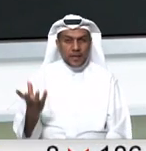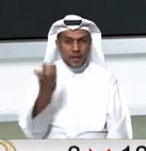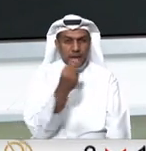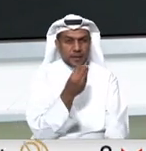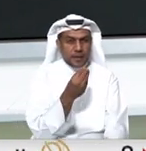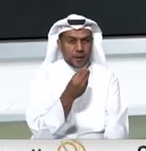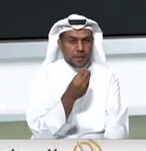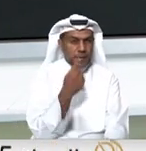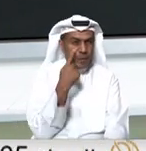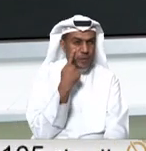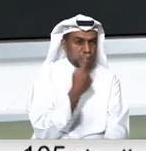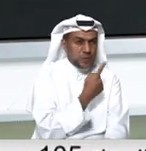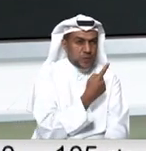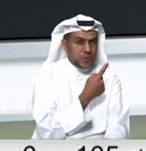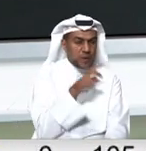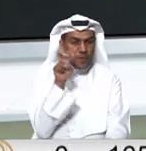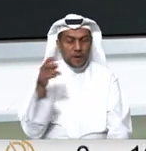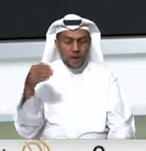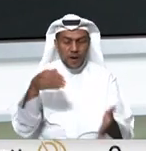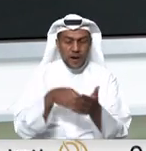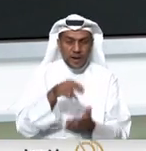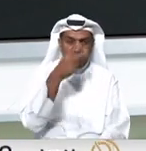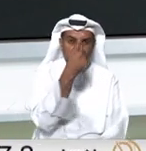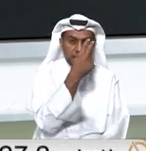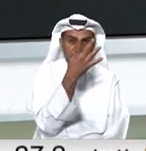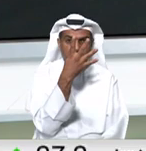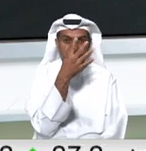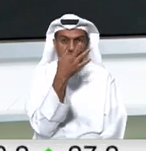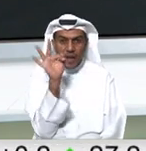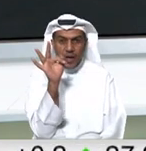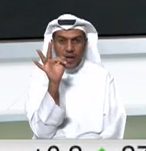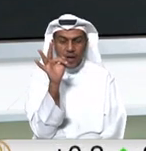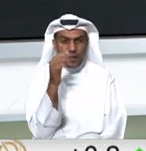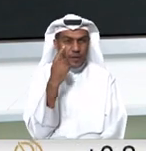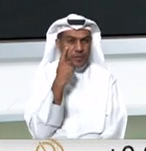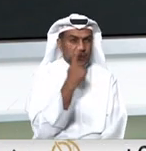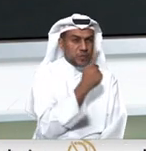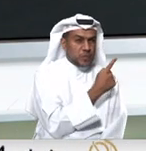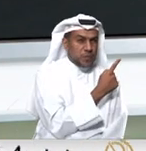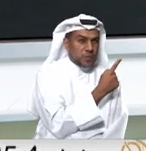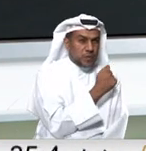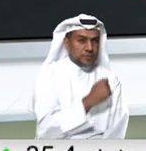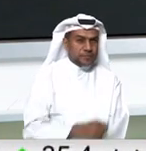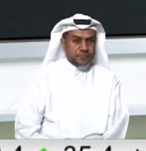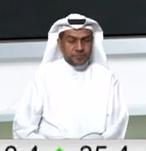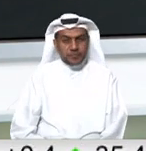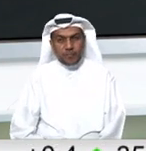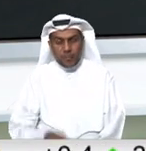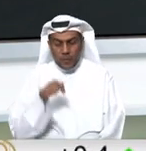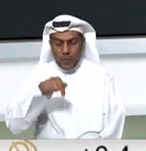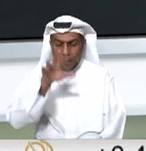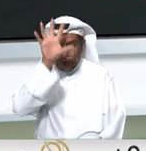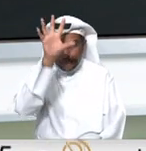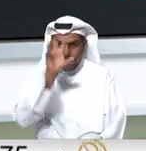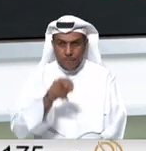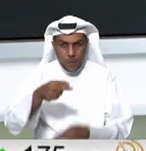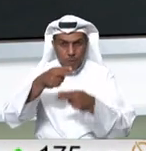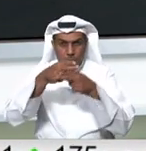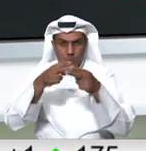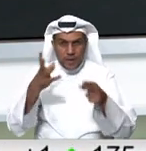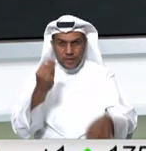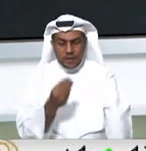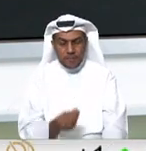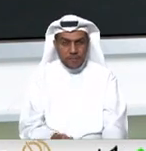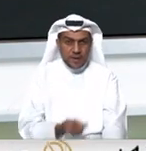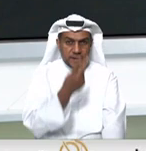سرعتها بشكل عام ما بين ثمانيه الى 32 كيلو متر ساعه ودرجات الحراره المتوقعه في منتصف هذه الليله مدينه الكويت قد تصل